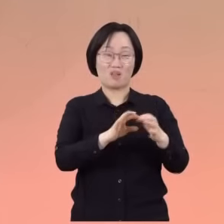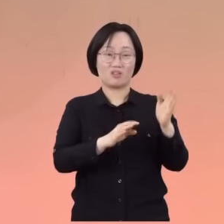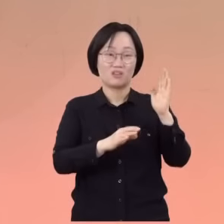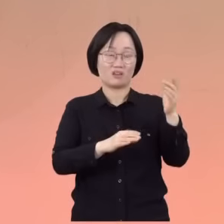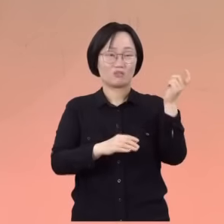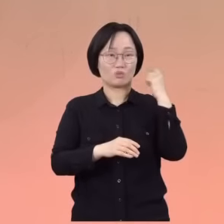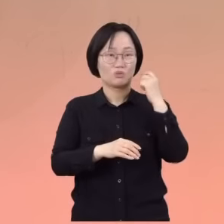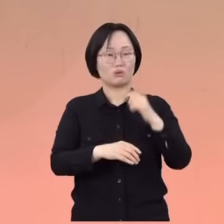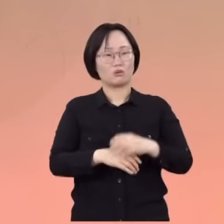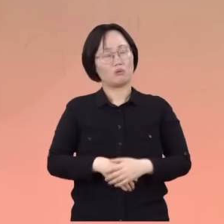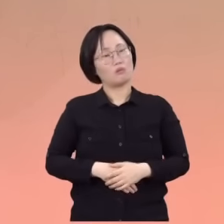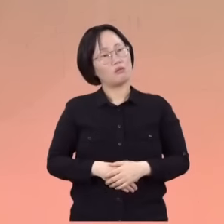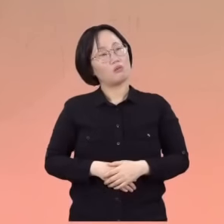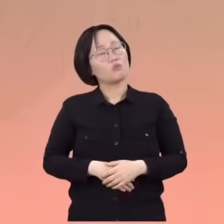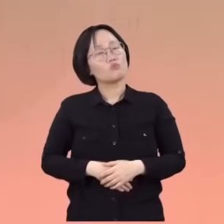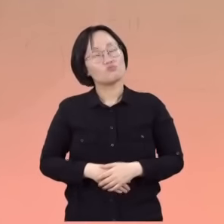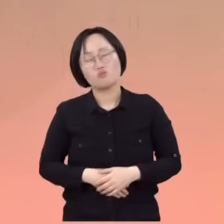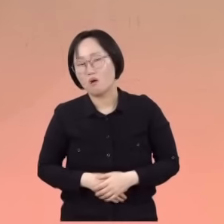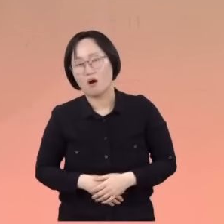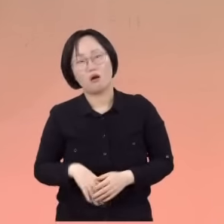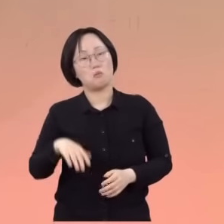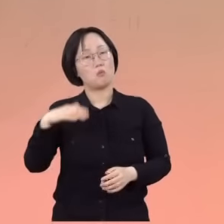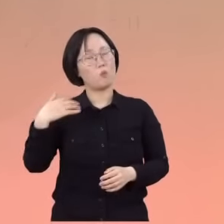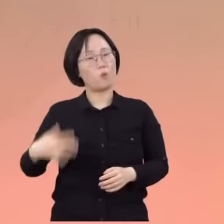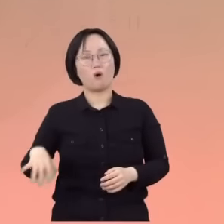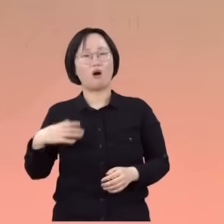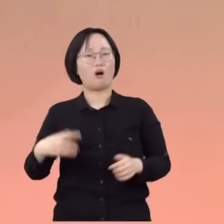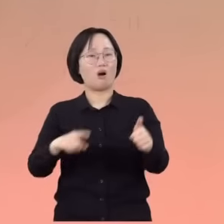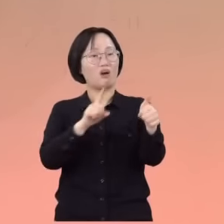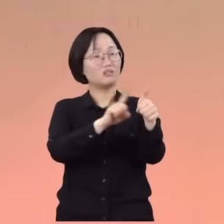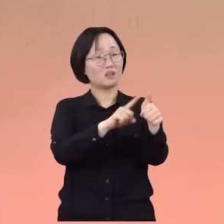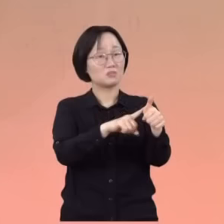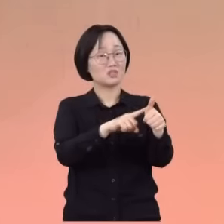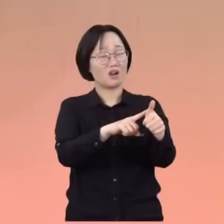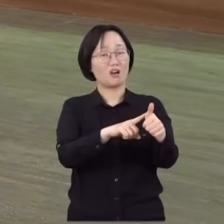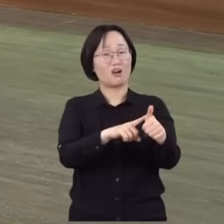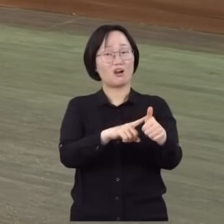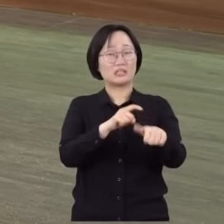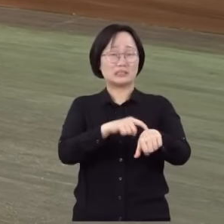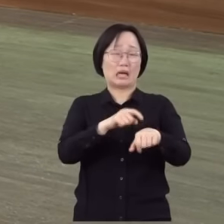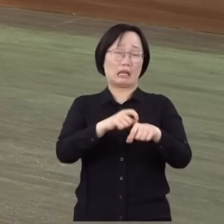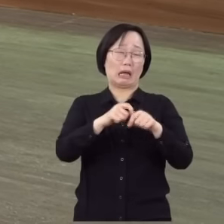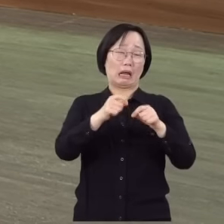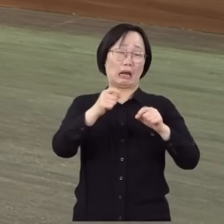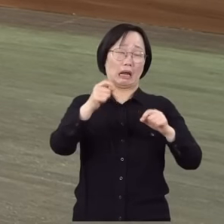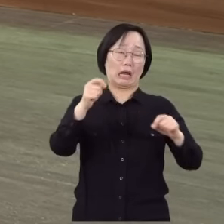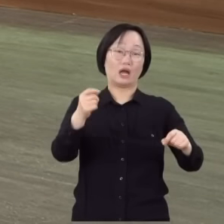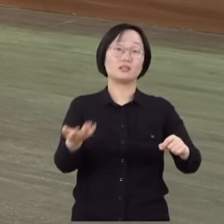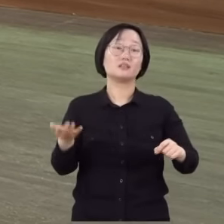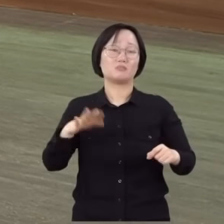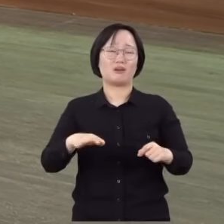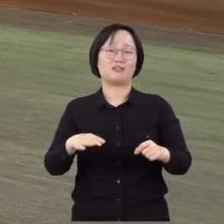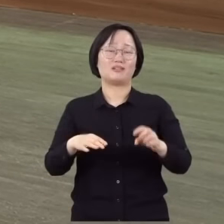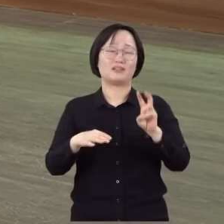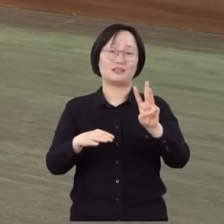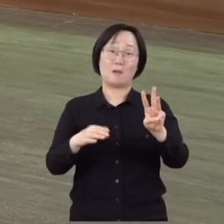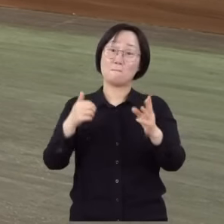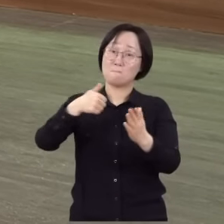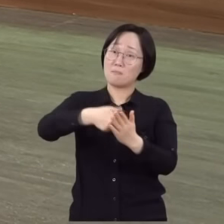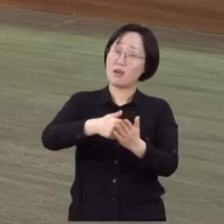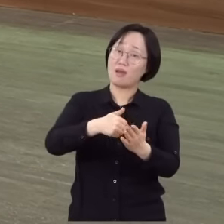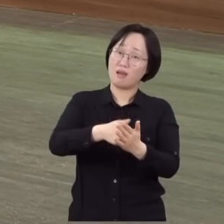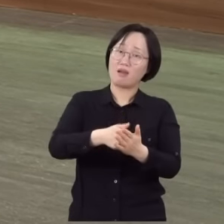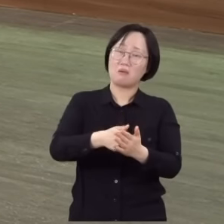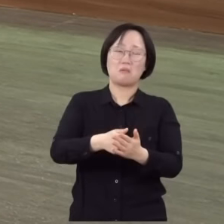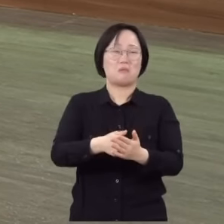걸려서라도 절 세 번을 하는 그 마음이 너무 대단한 거예요 그렇게 첫날에